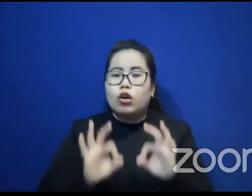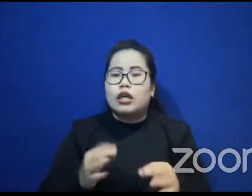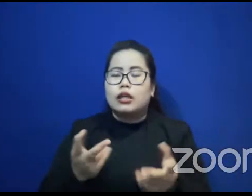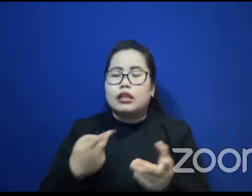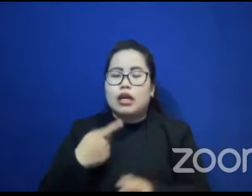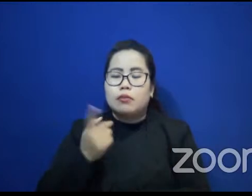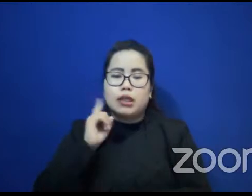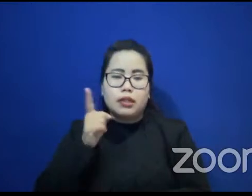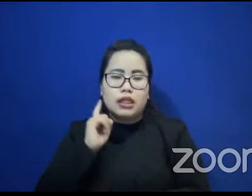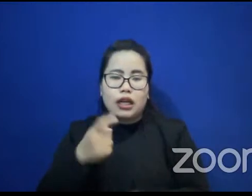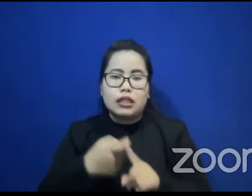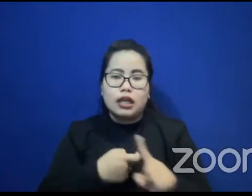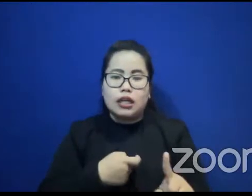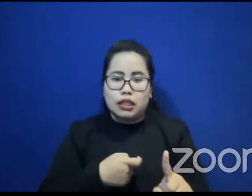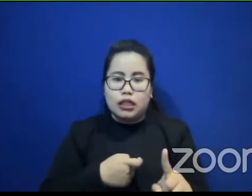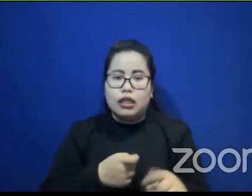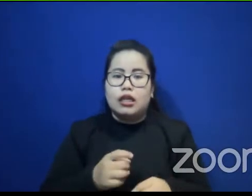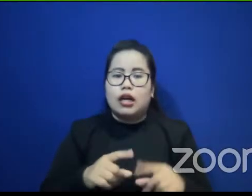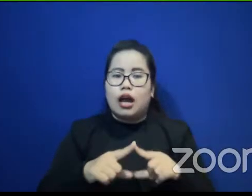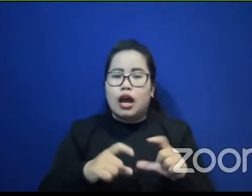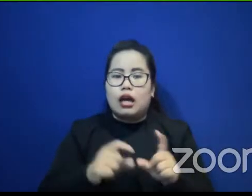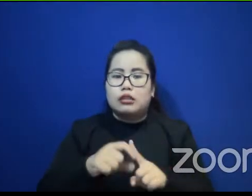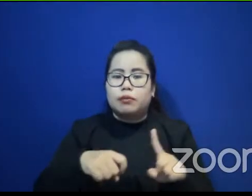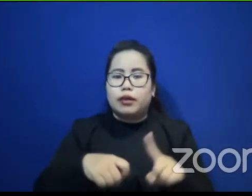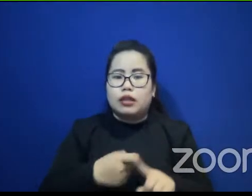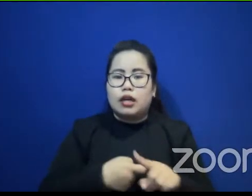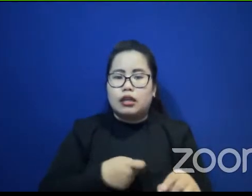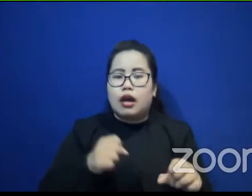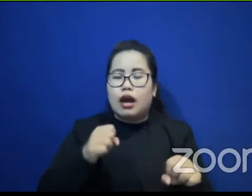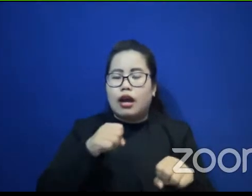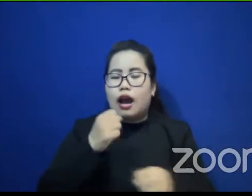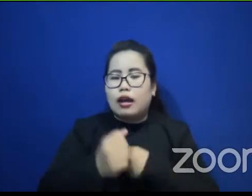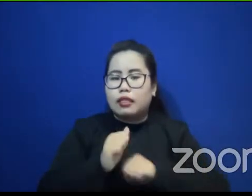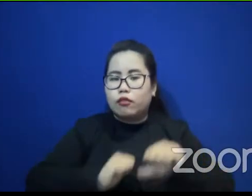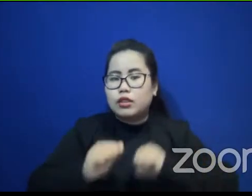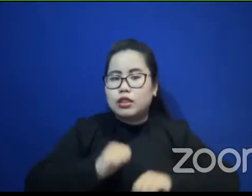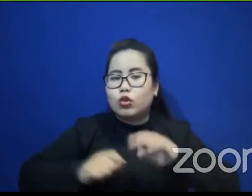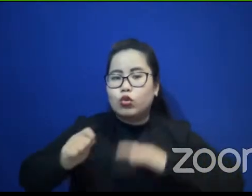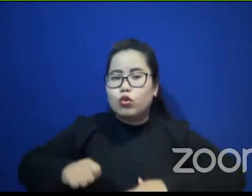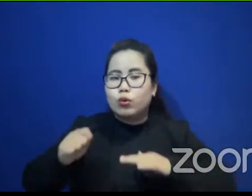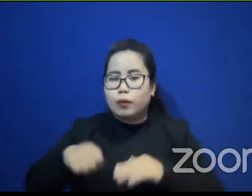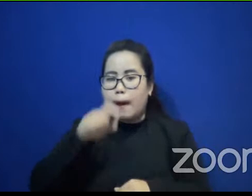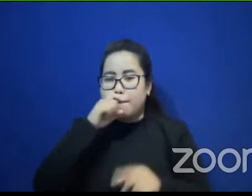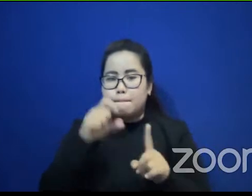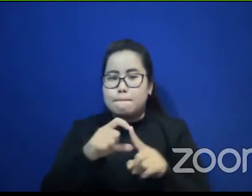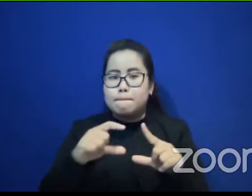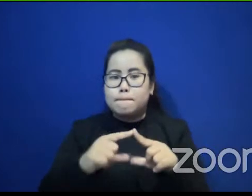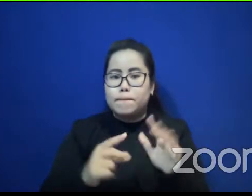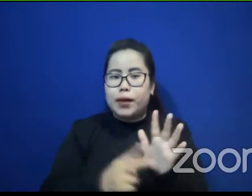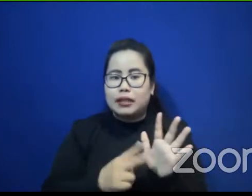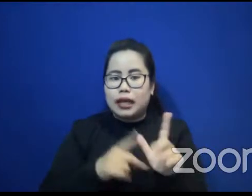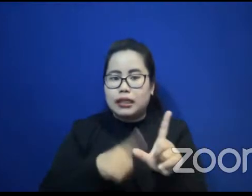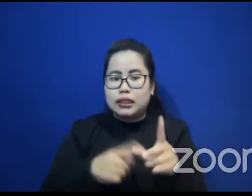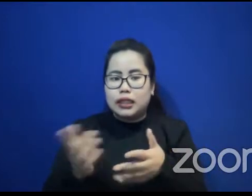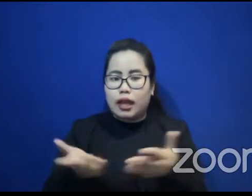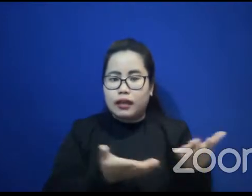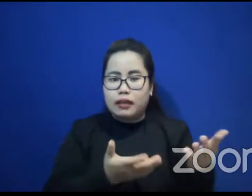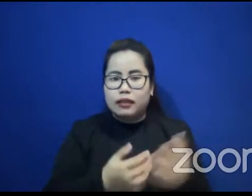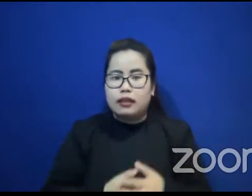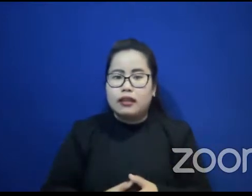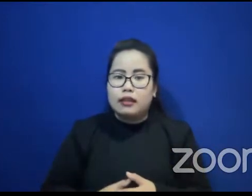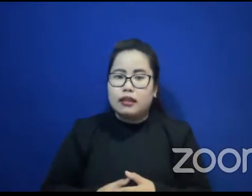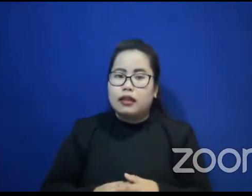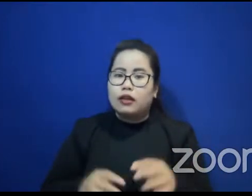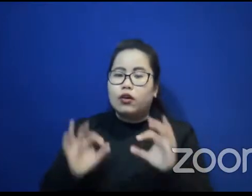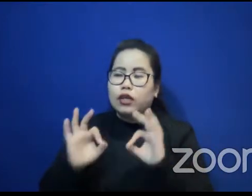senior Roger nih am praktisi hukum Mas Mas Dani Pak Dani silahkan Eh iya